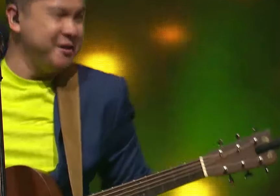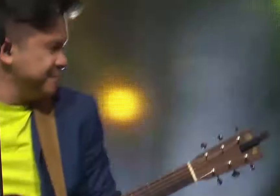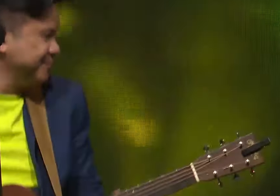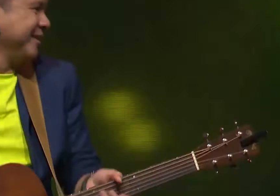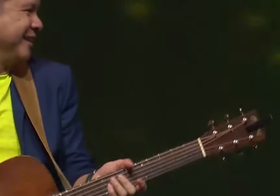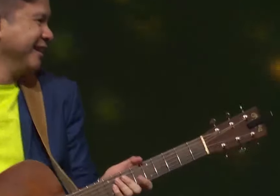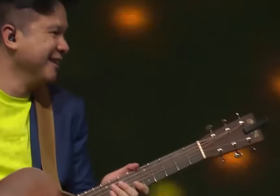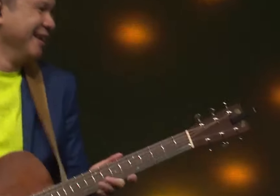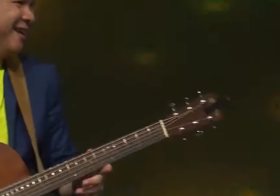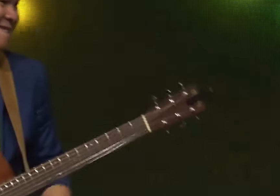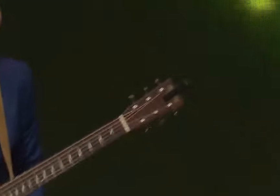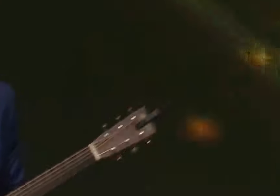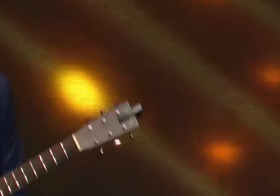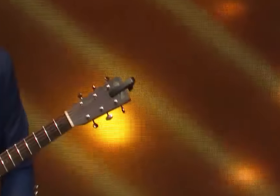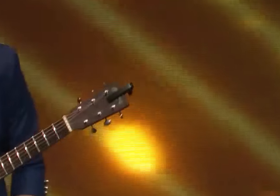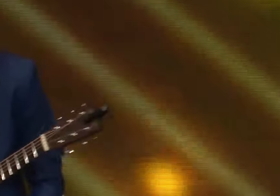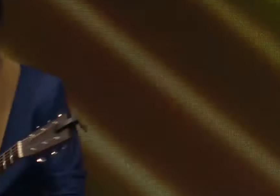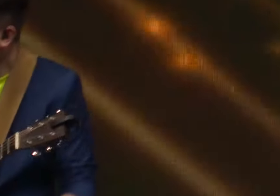Come on.